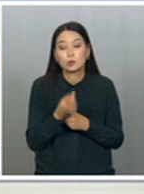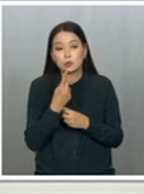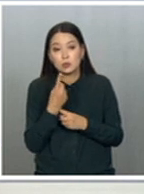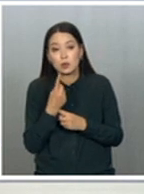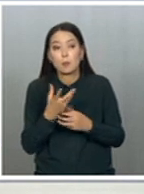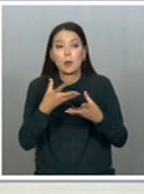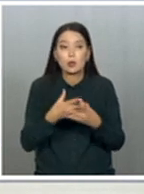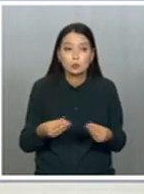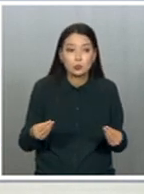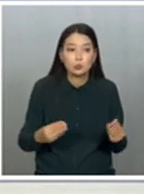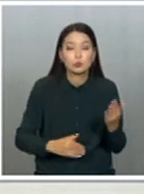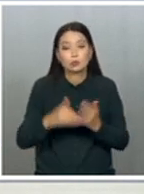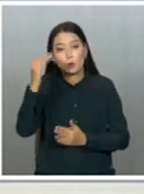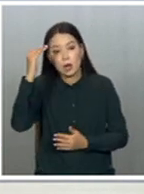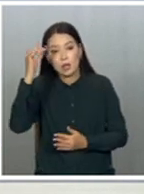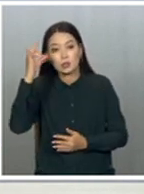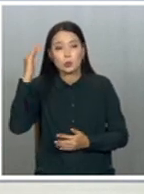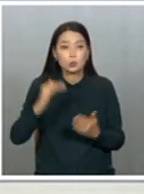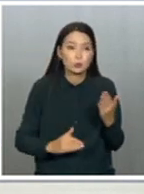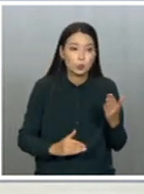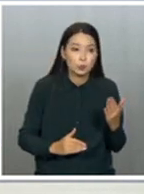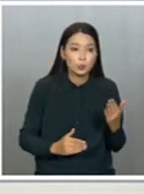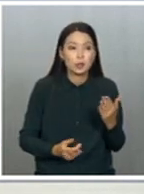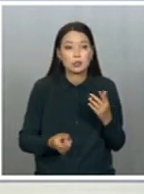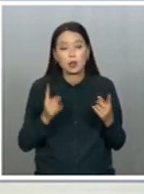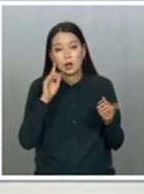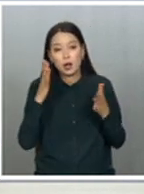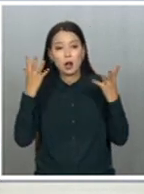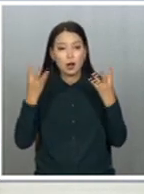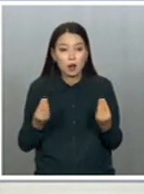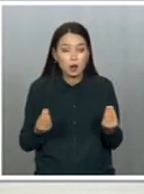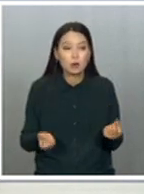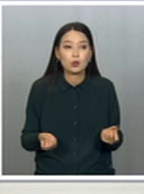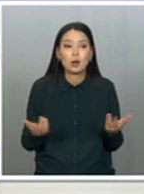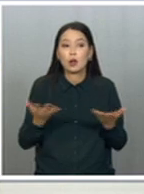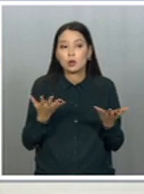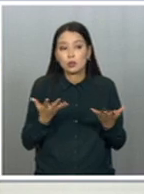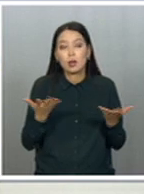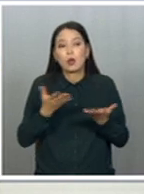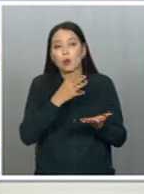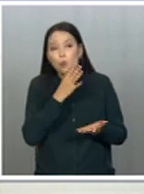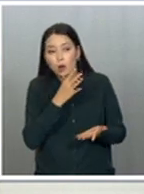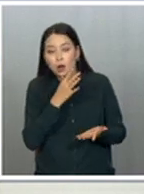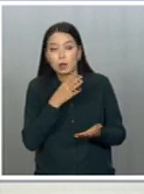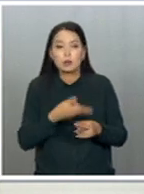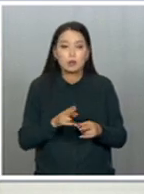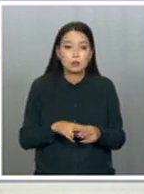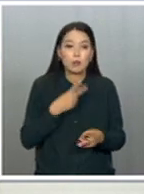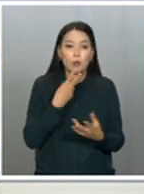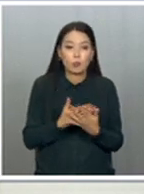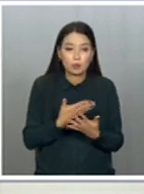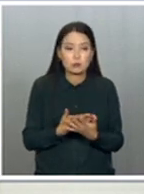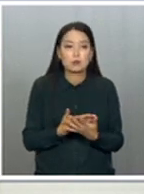батуы, жоғары және төмен шарықтауының қай күні, қай уақытта болып өтетінін көрсететін